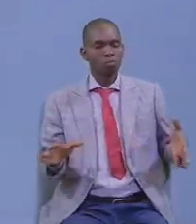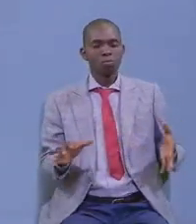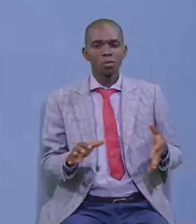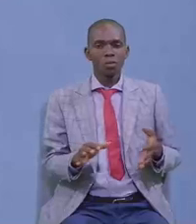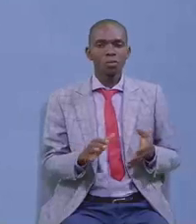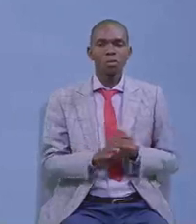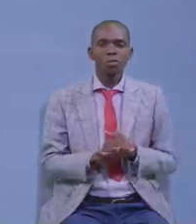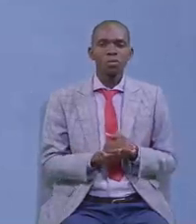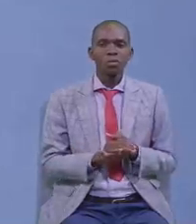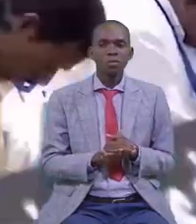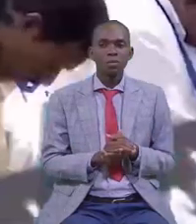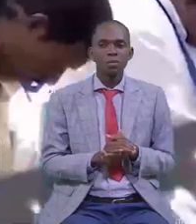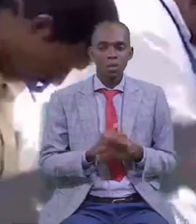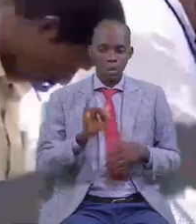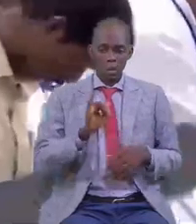J'ai eu Christ.